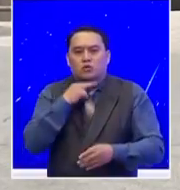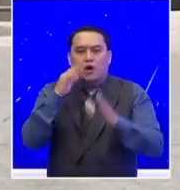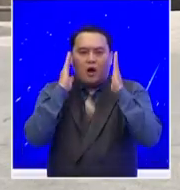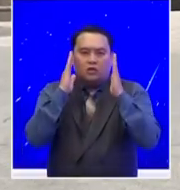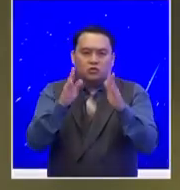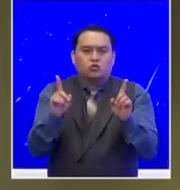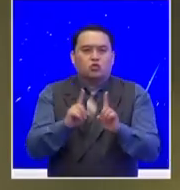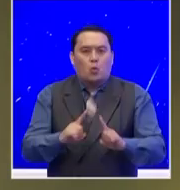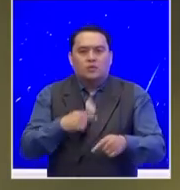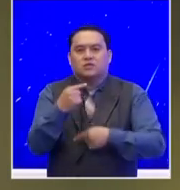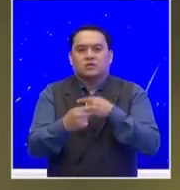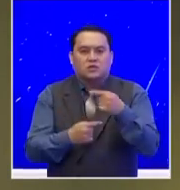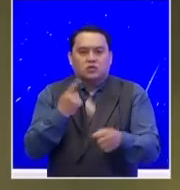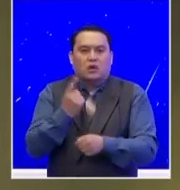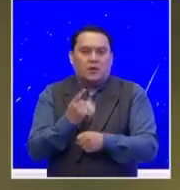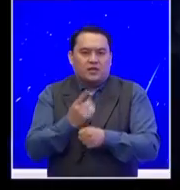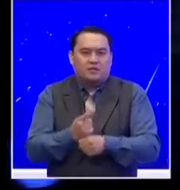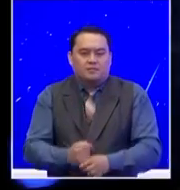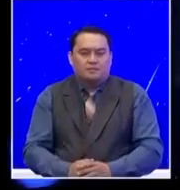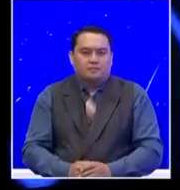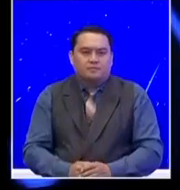особое внимание на следующие запреты.